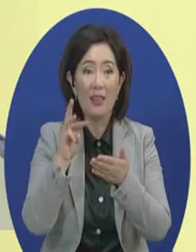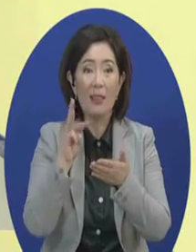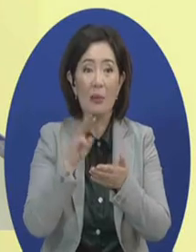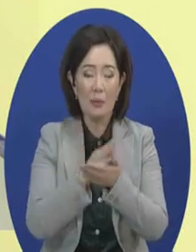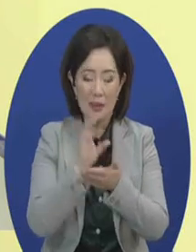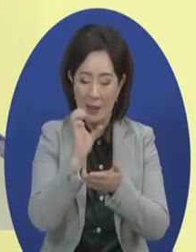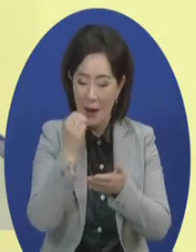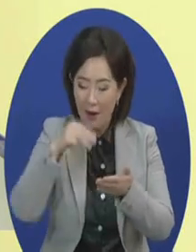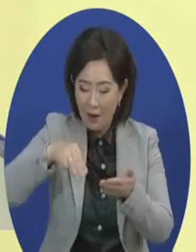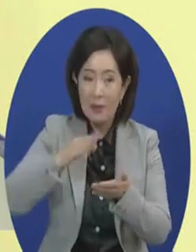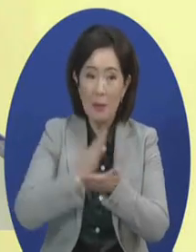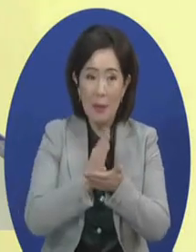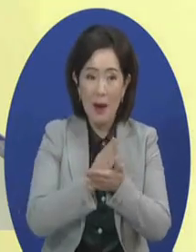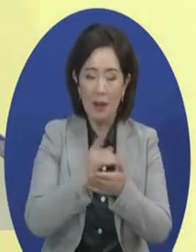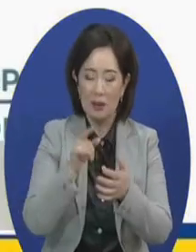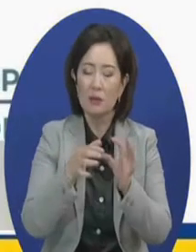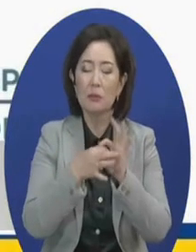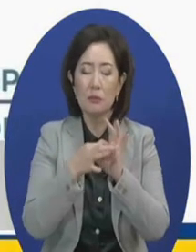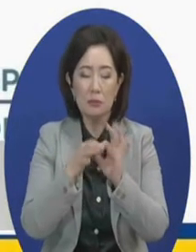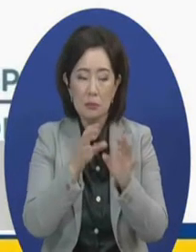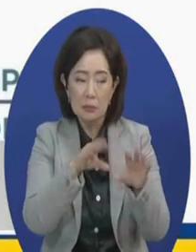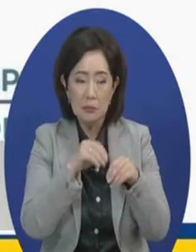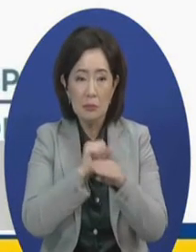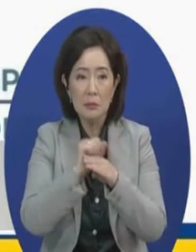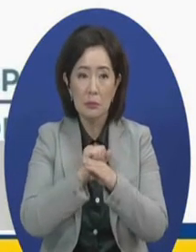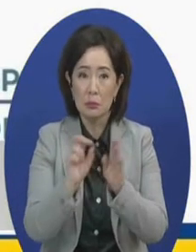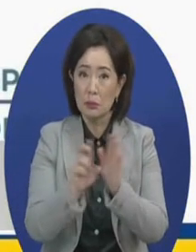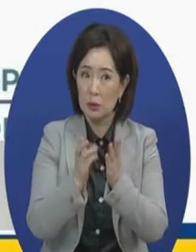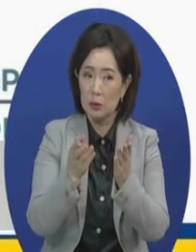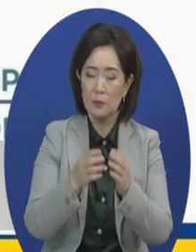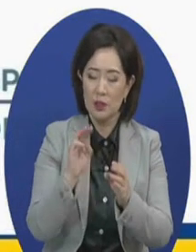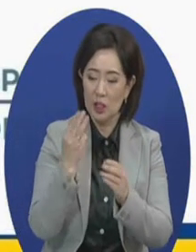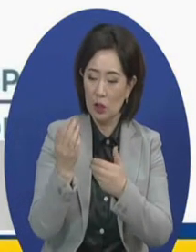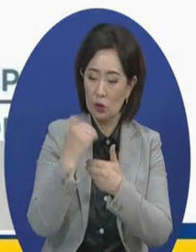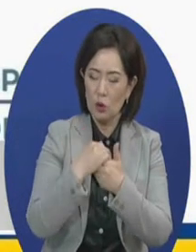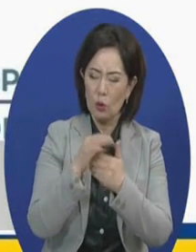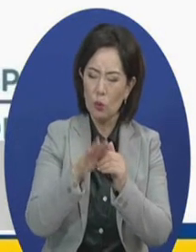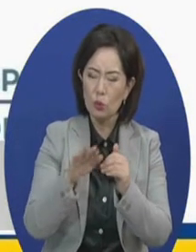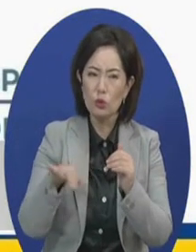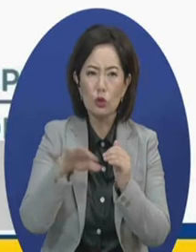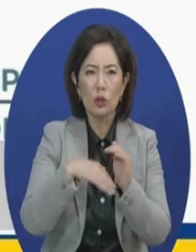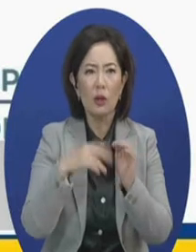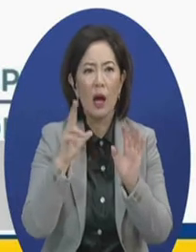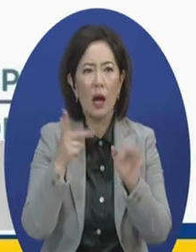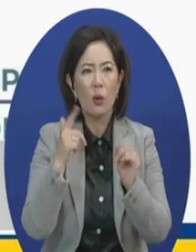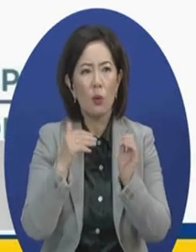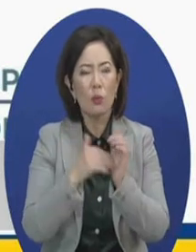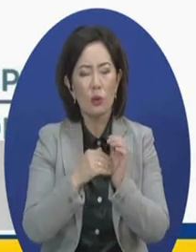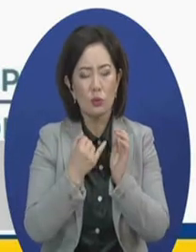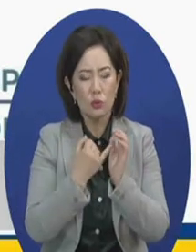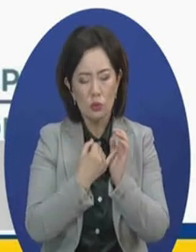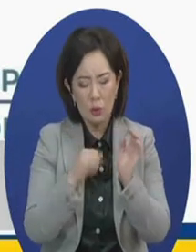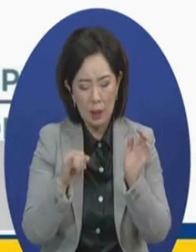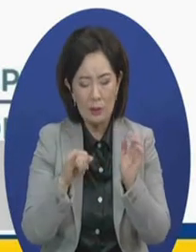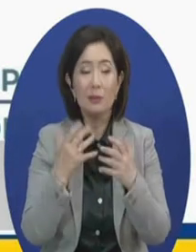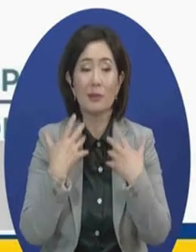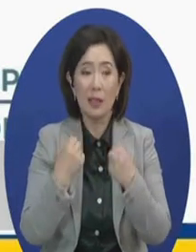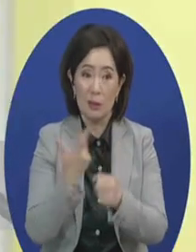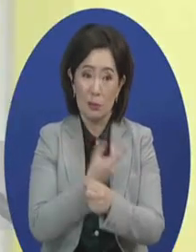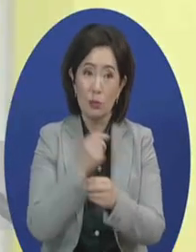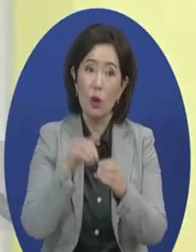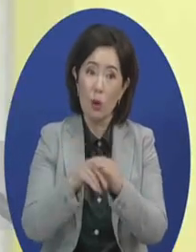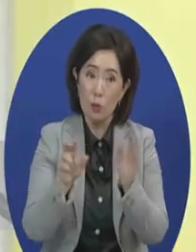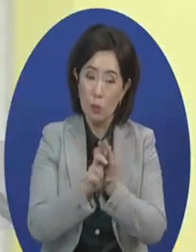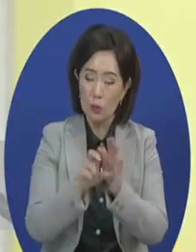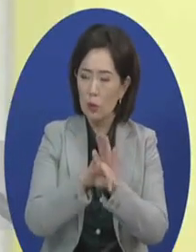аваад шалгалтандаа бэлдэх ийм боломжтой. Нийт шалгалт өгөх сурагчдаас 13,600 гаруй дархлаажуулалтад хамрагдах боломжтой юм байна.